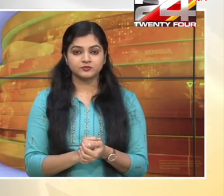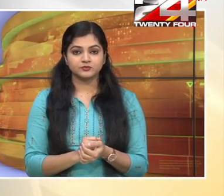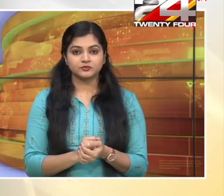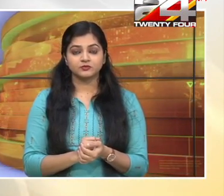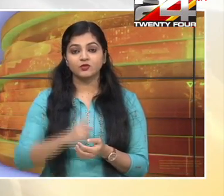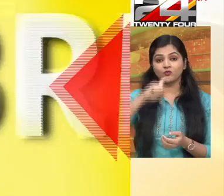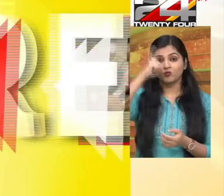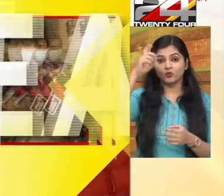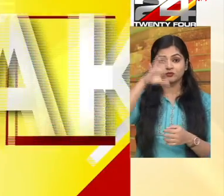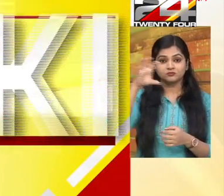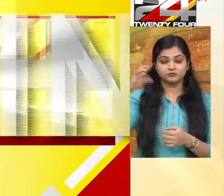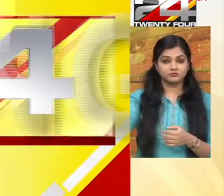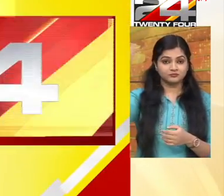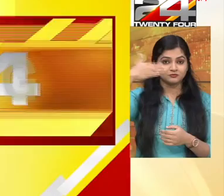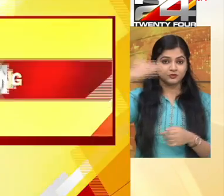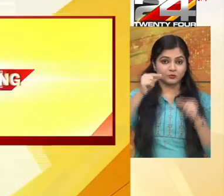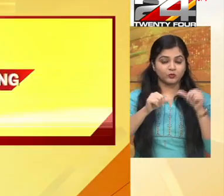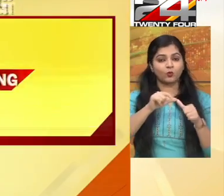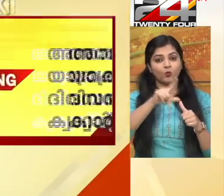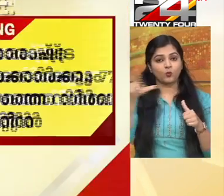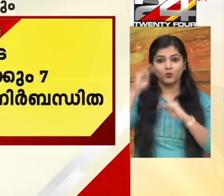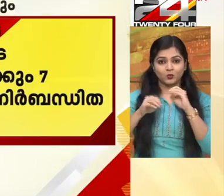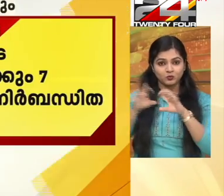വിദേശ രാജ്യങ്ങളിൽ നിന്ന് വരുന്നവർ എല്ലാവരും